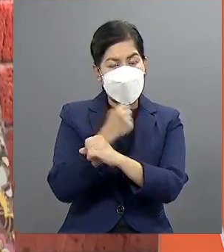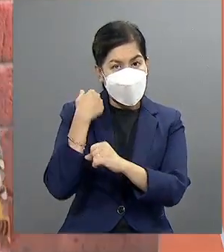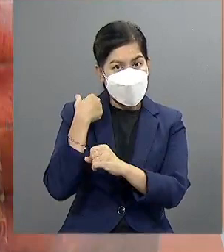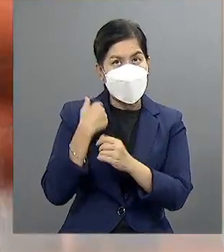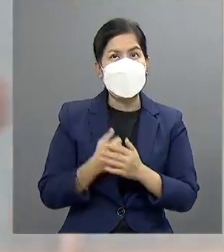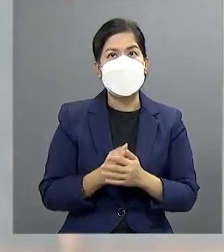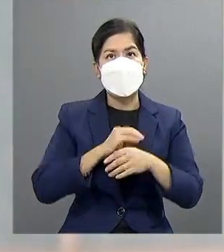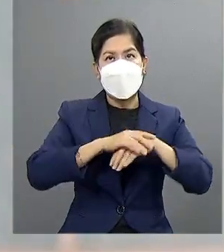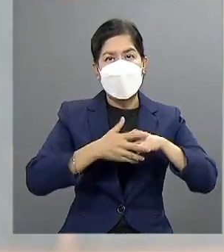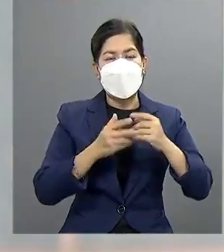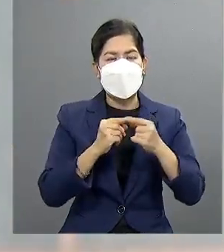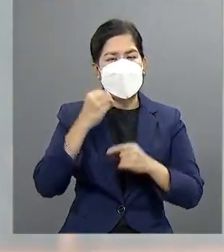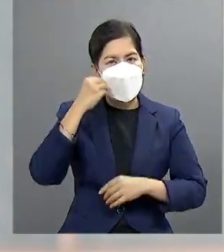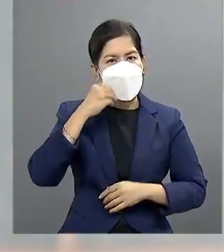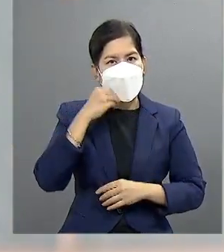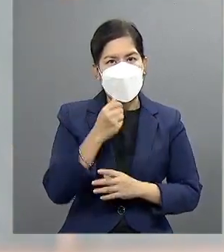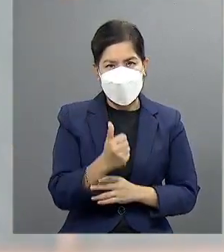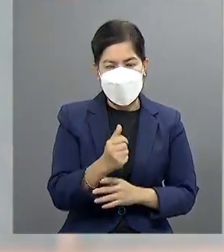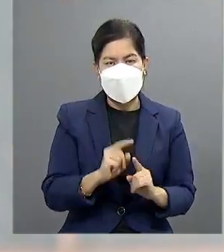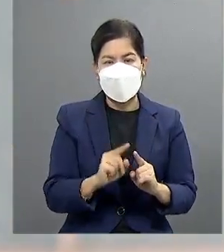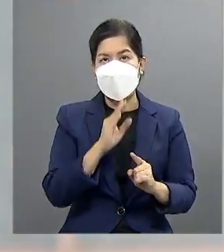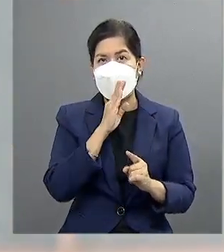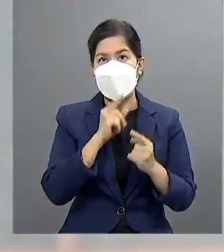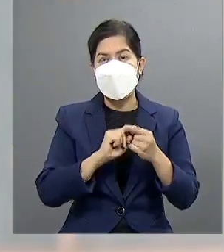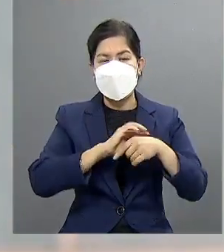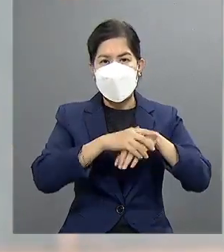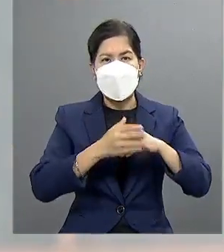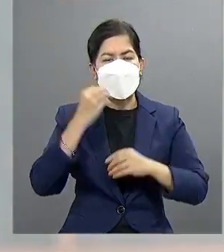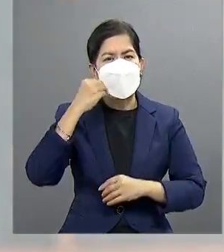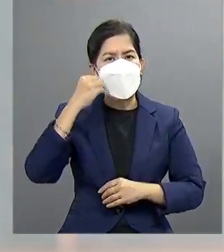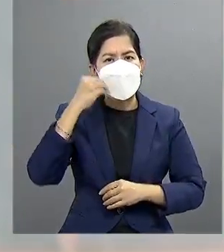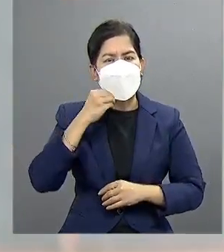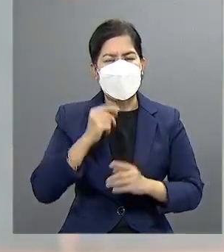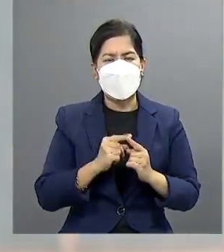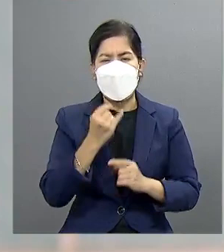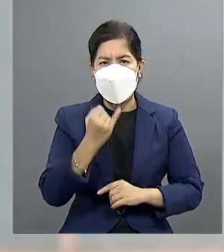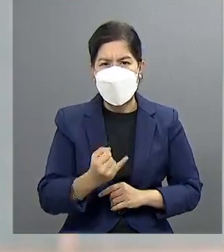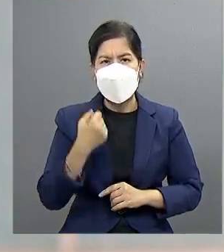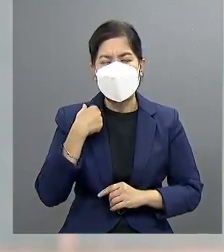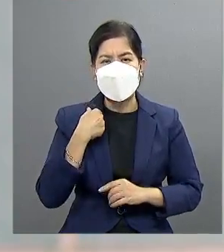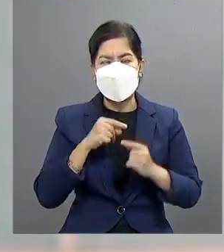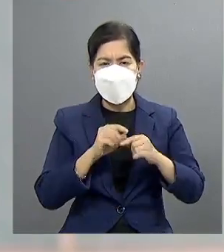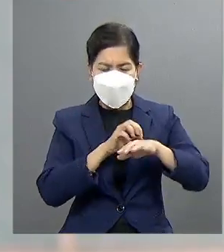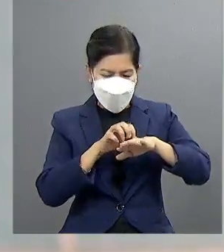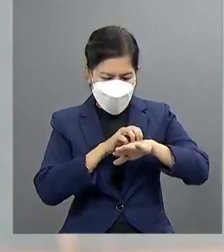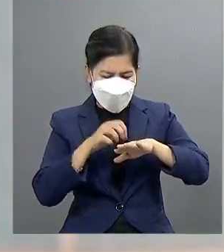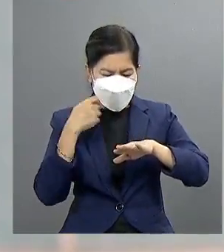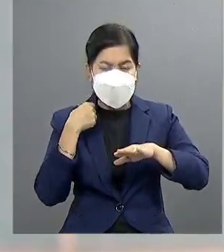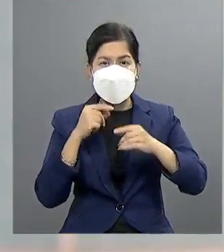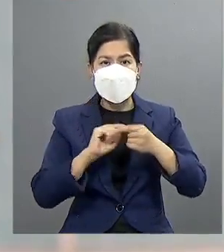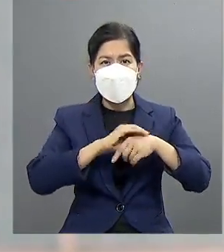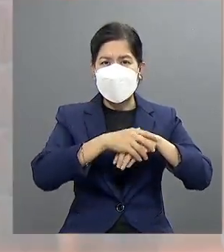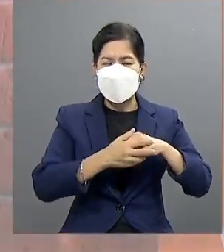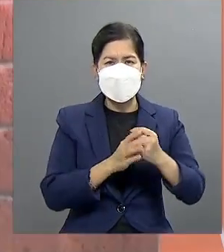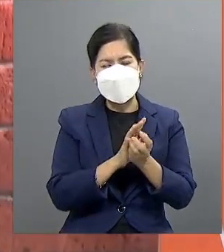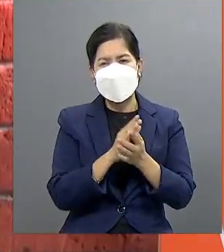แต่ว่าอาจจะต้องระวังเพราะว่าการล้างมือบ่อยที่หมอเจอประจำคือเรื่องแพ้เป็นผื่นแพ้ที่มือค่ะล้างแล้วก็มือจะคันแล้วก็อักเสบ